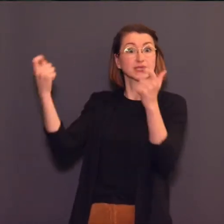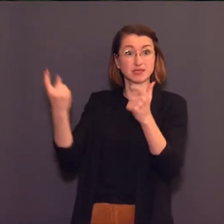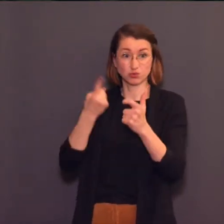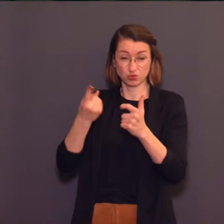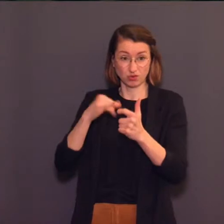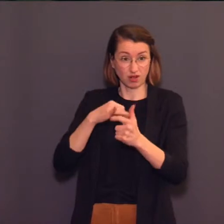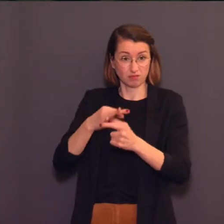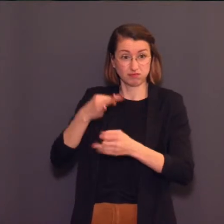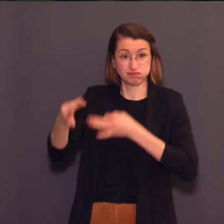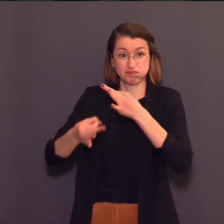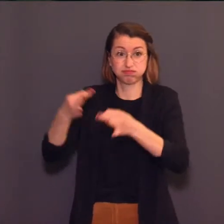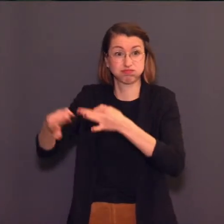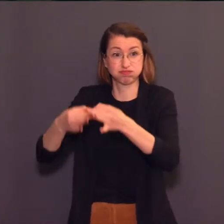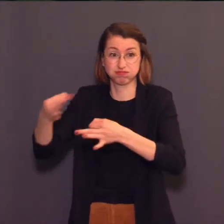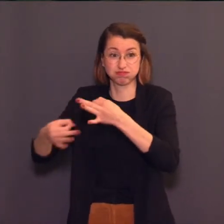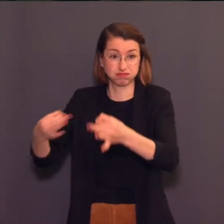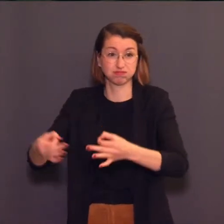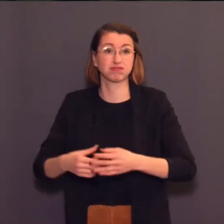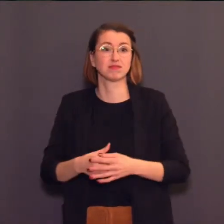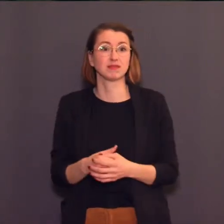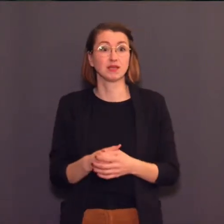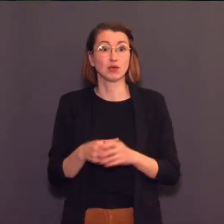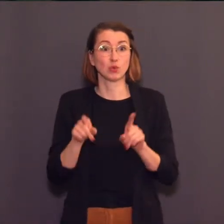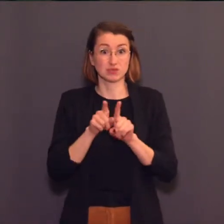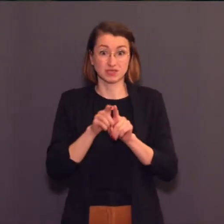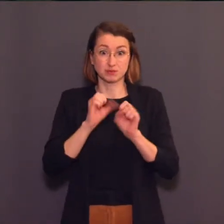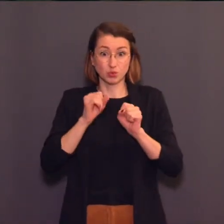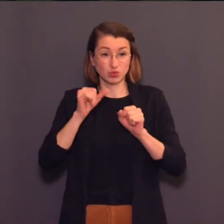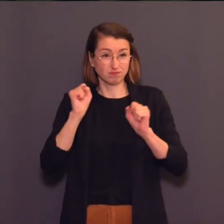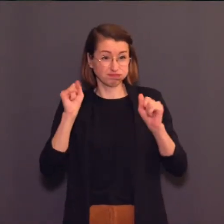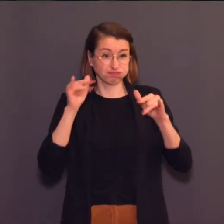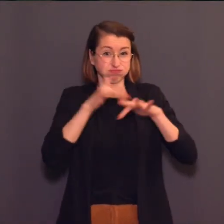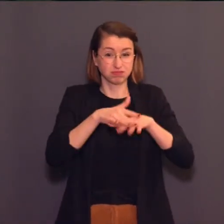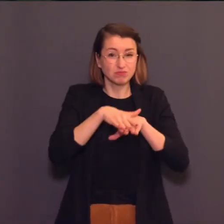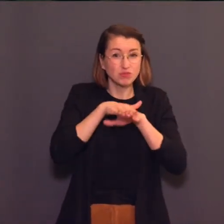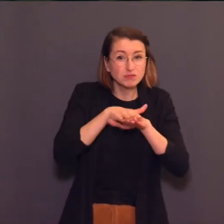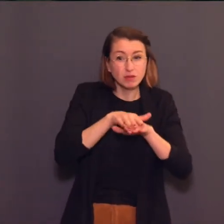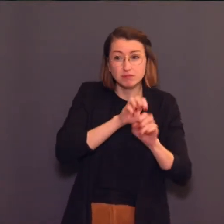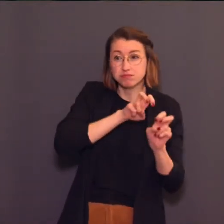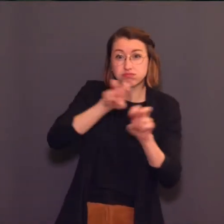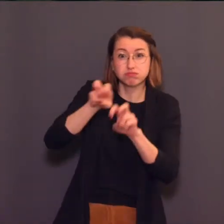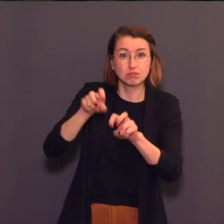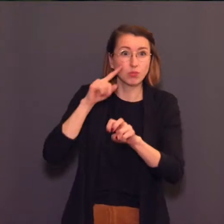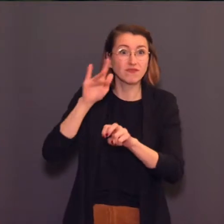sont prévus pour veiller à ce que chaque entreprise fasse le maximum pour appliquer cette mesure de télétravail.